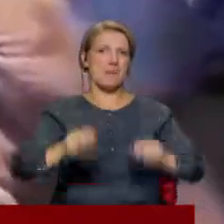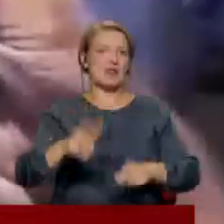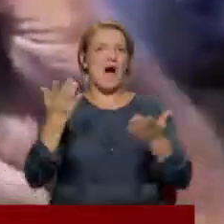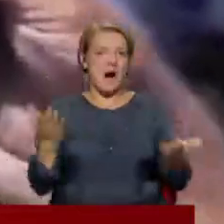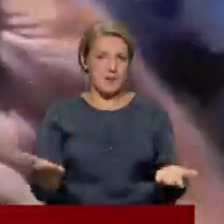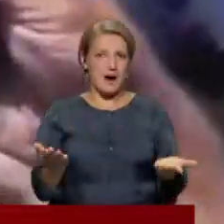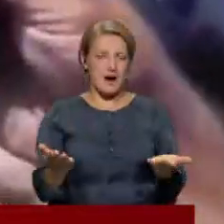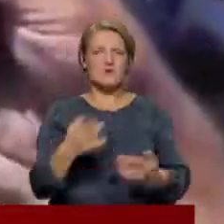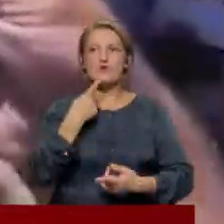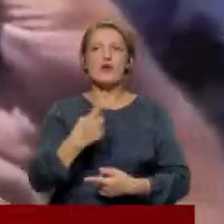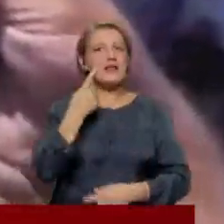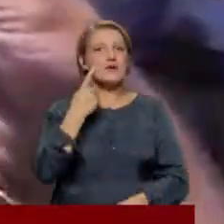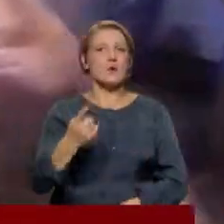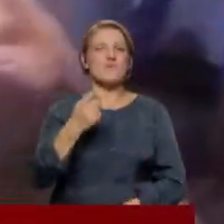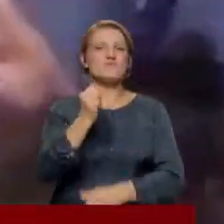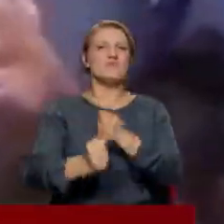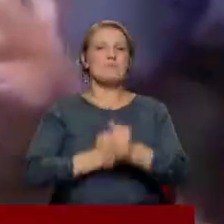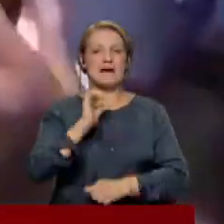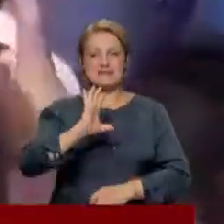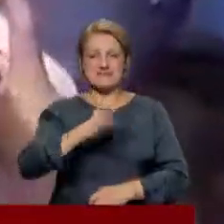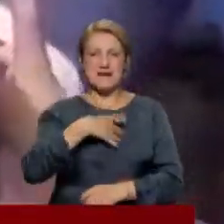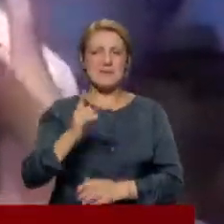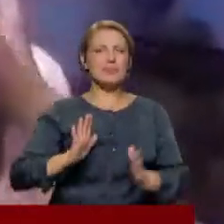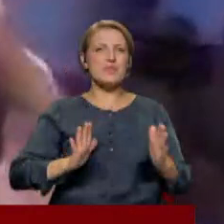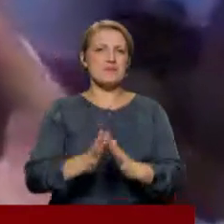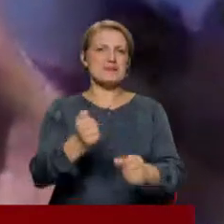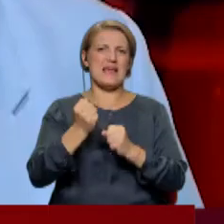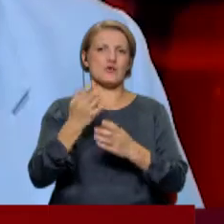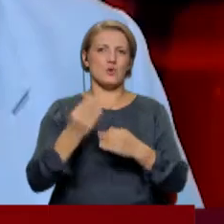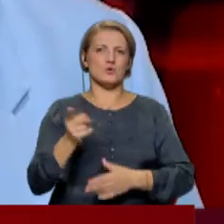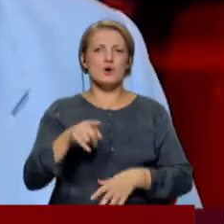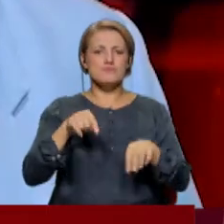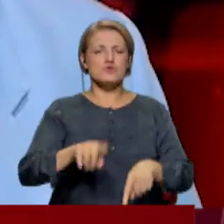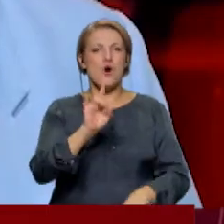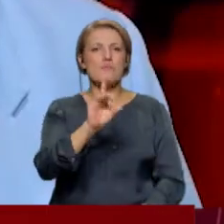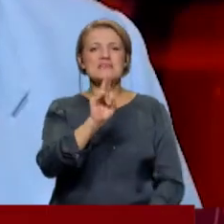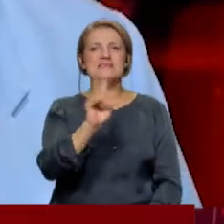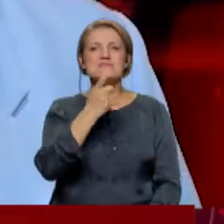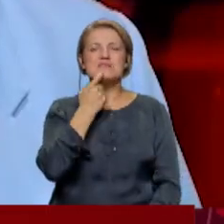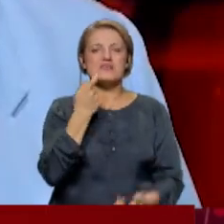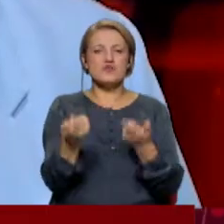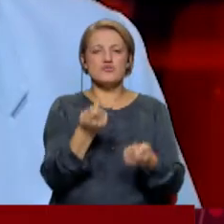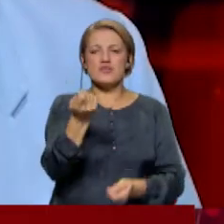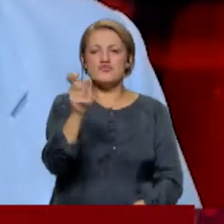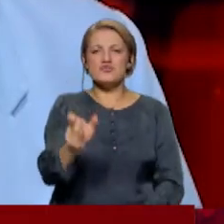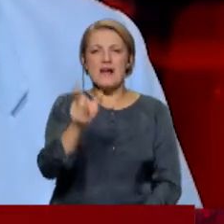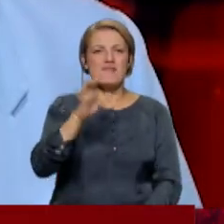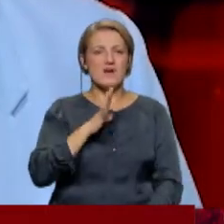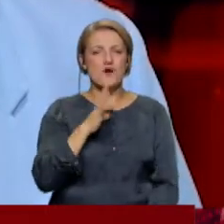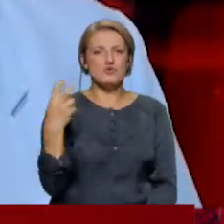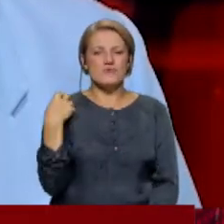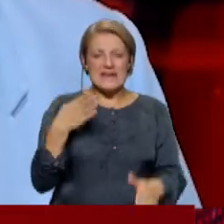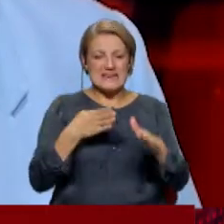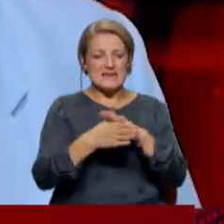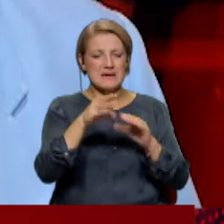başlattılar ama iddiaya göre fabrika sahibinin tepkisi sert oldu. Burada 15-20 yıldır çalışan işçiler var. Tuvalete girmek